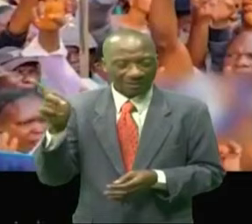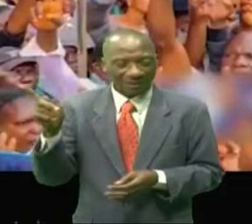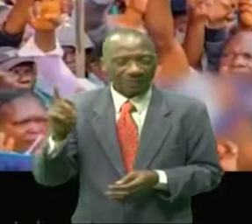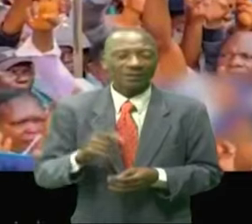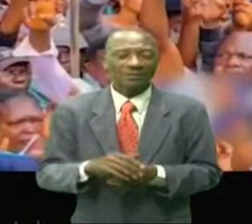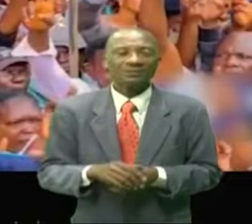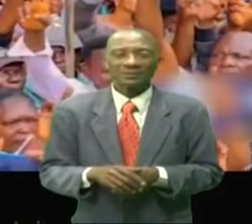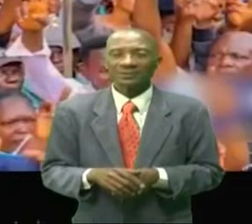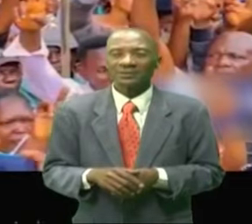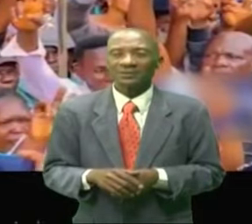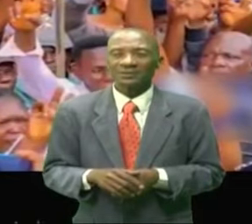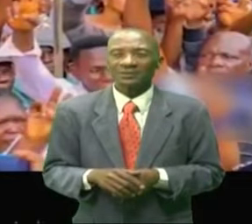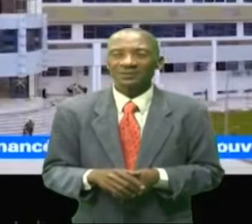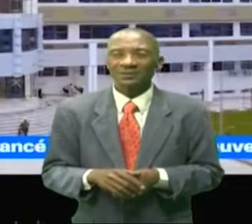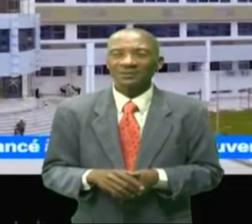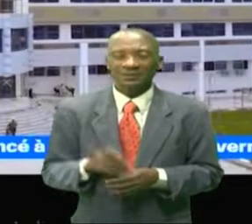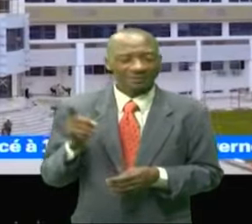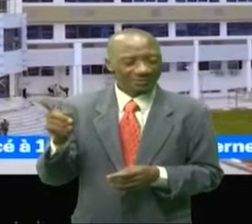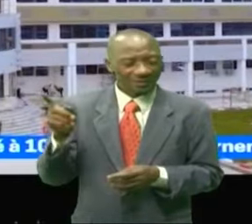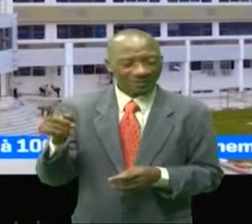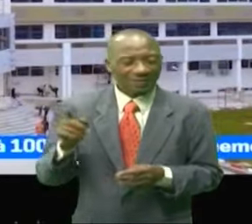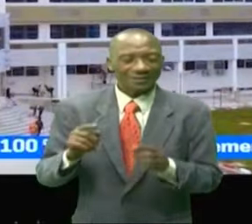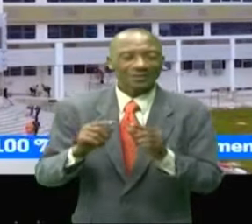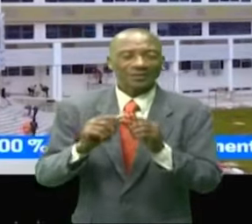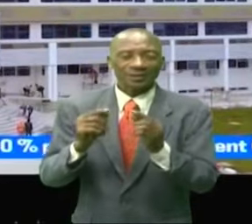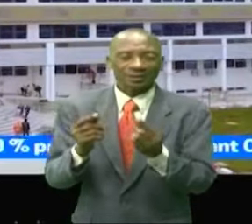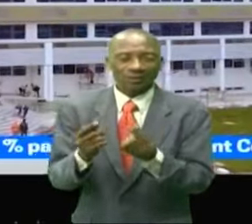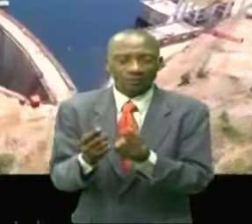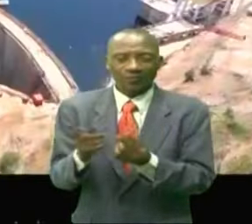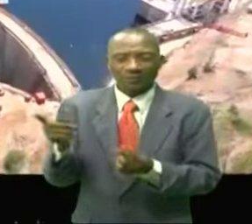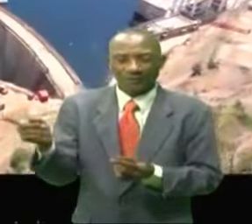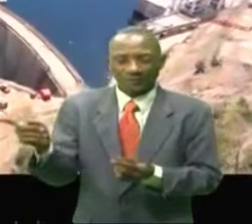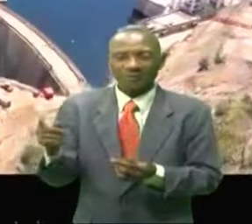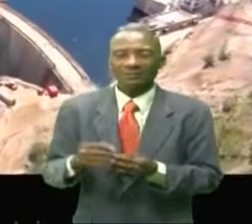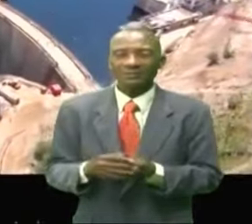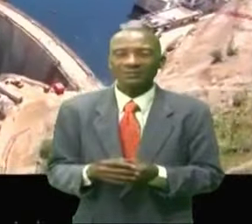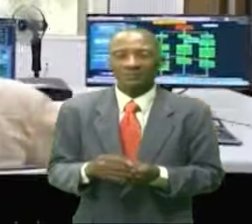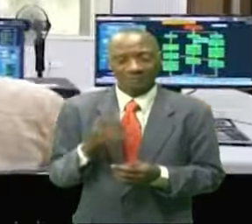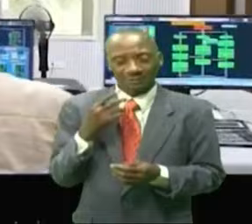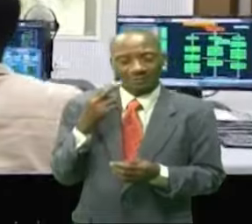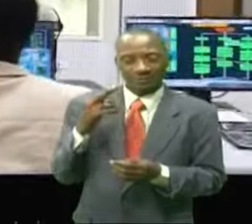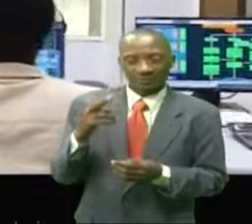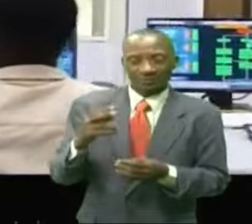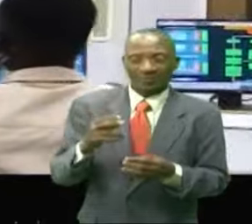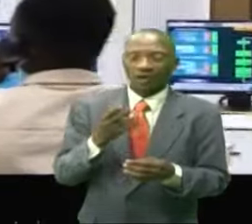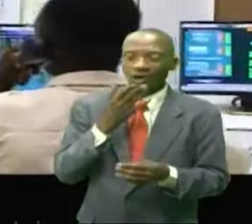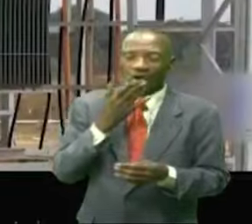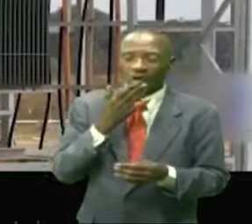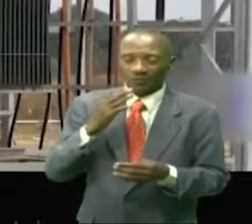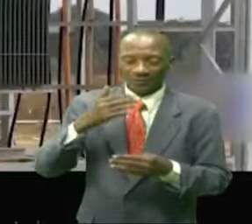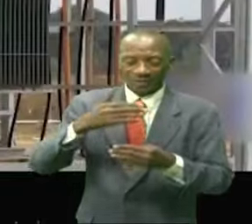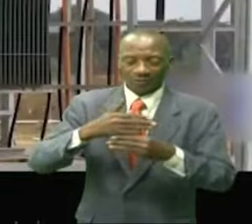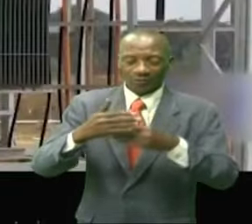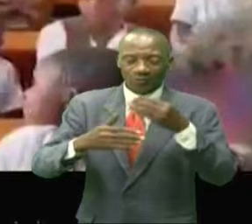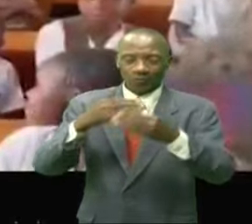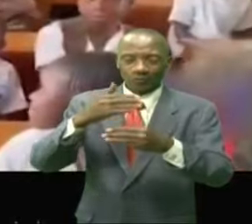debout contre les ennemis de la nation. Des hôpitaux construits, les secteurs de l'énergie électrique en pleine expansion, la gratuité